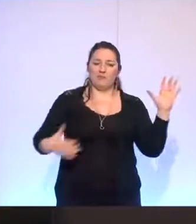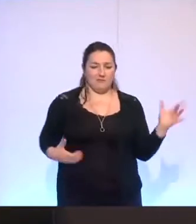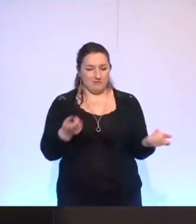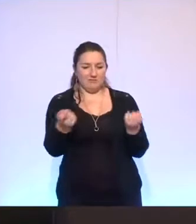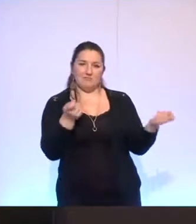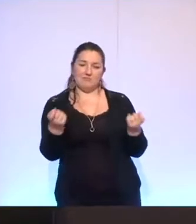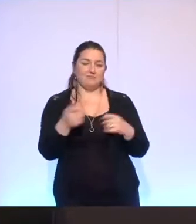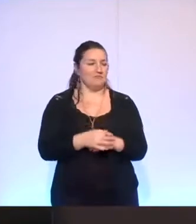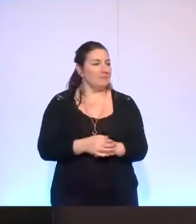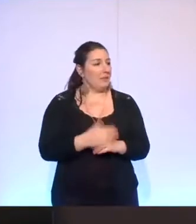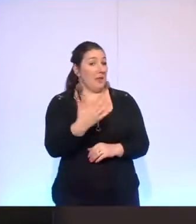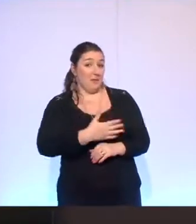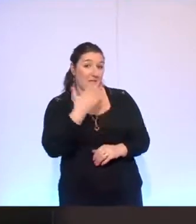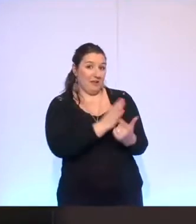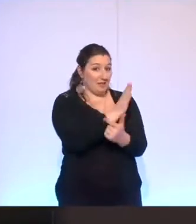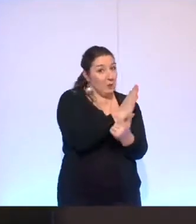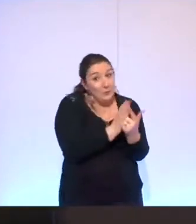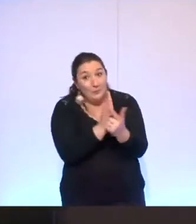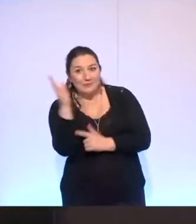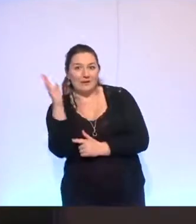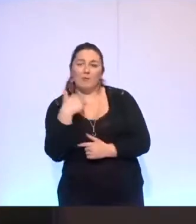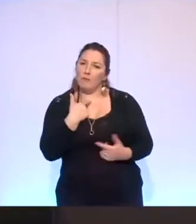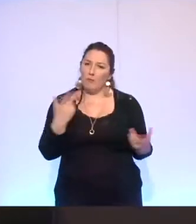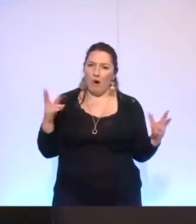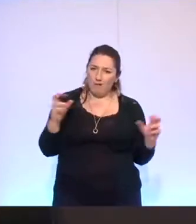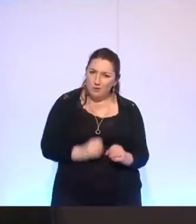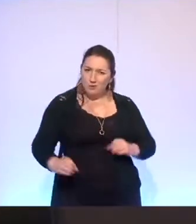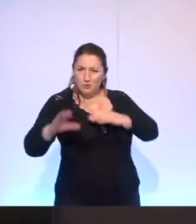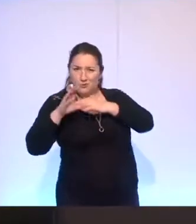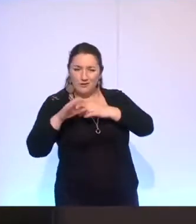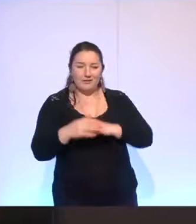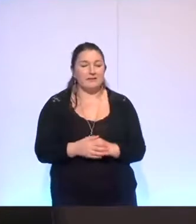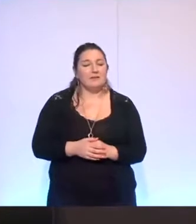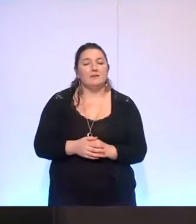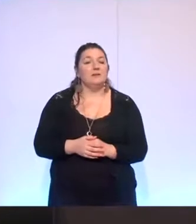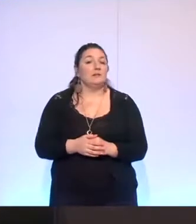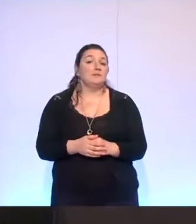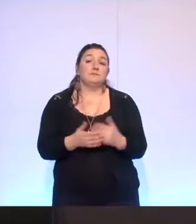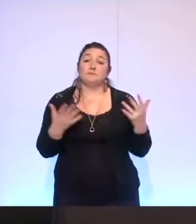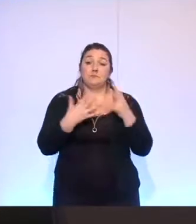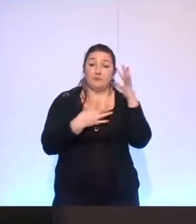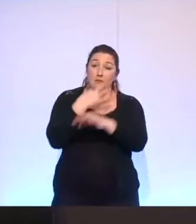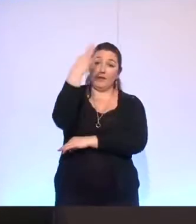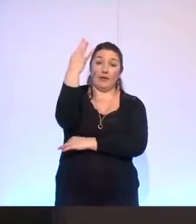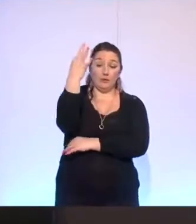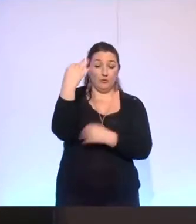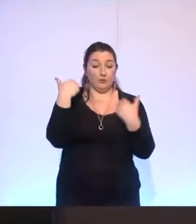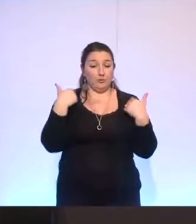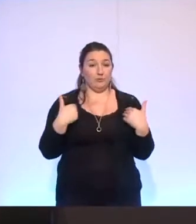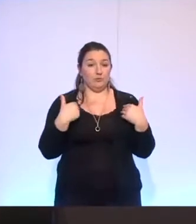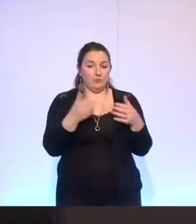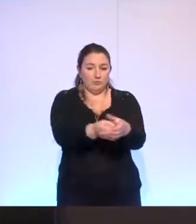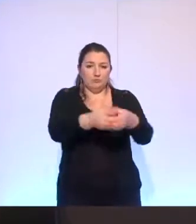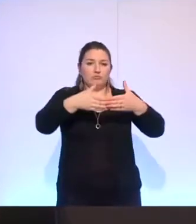d'un autre, décidément, je cumule, celui d'avoir été élu en tant que membre de l'importante